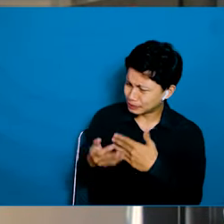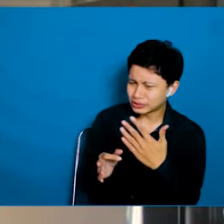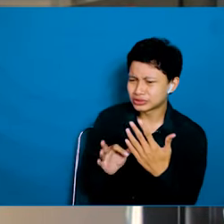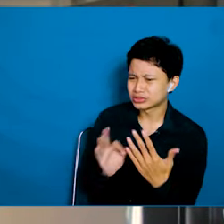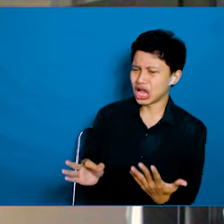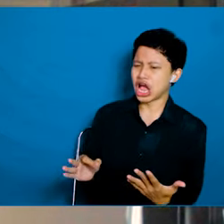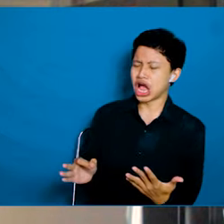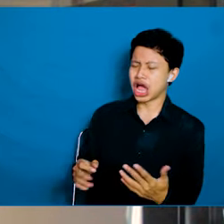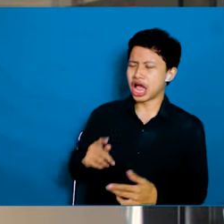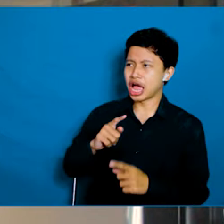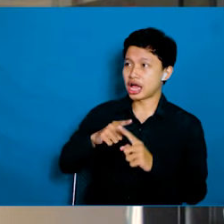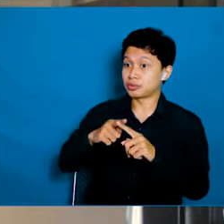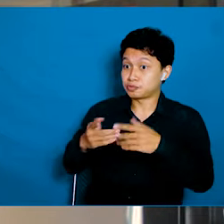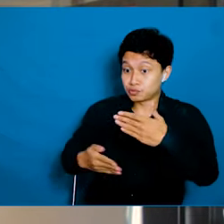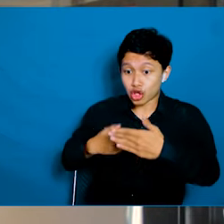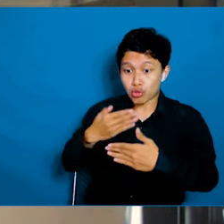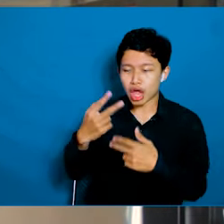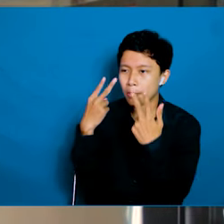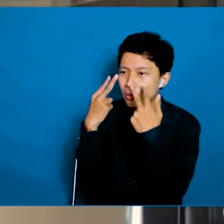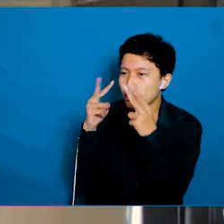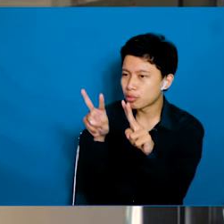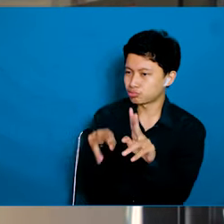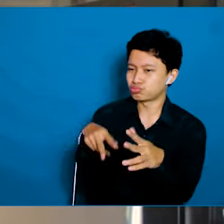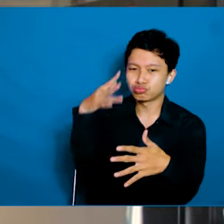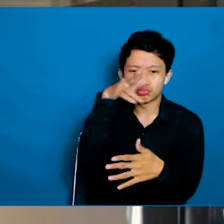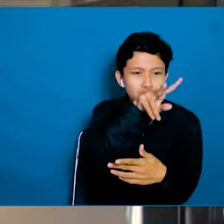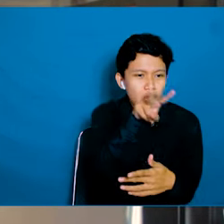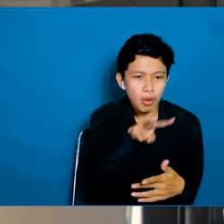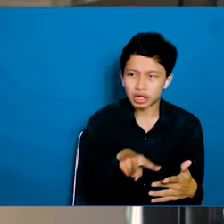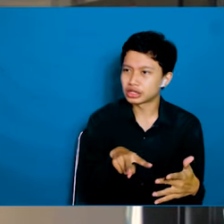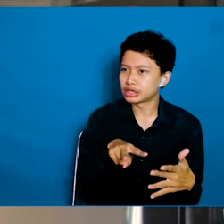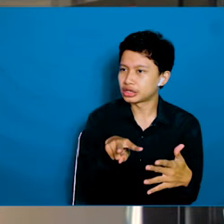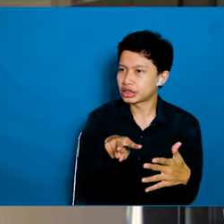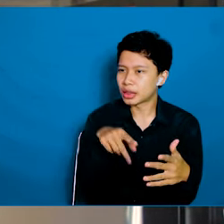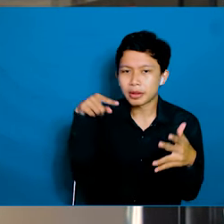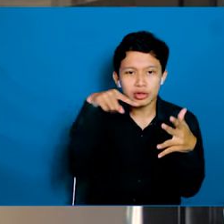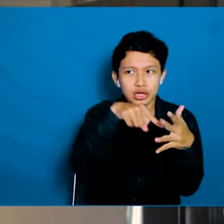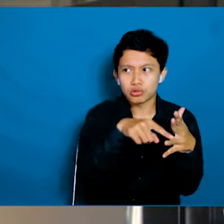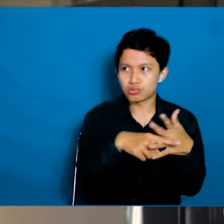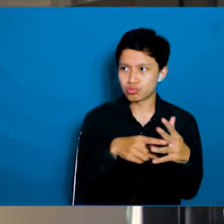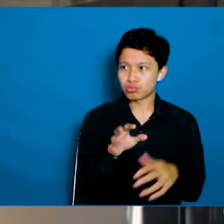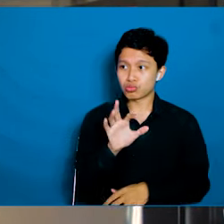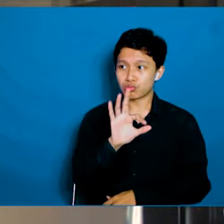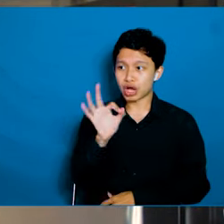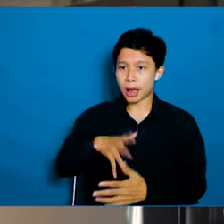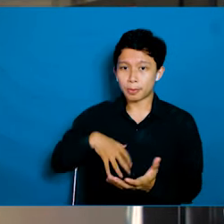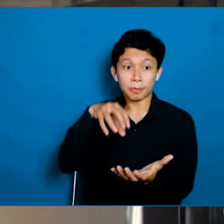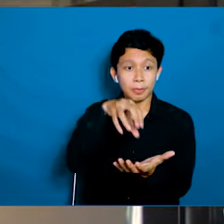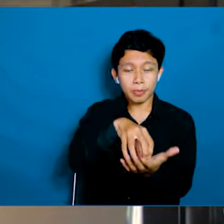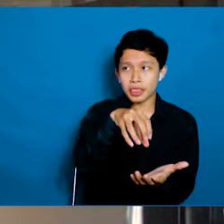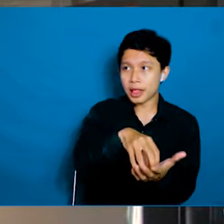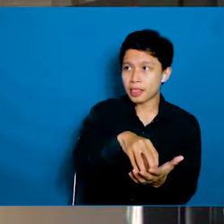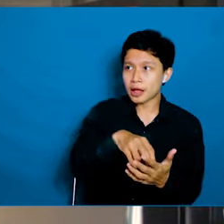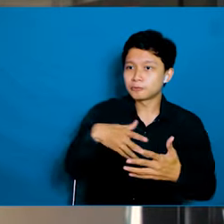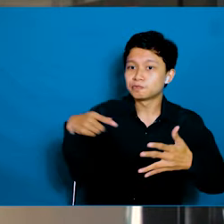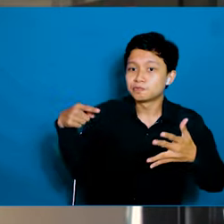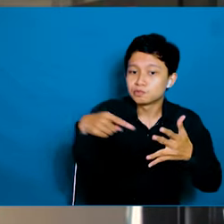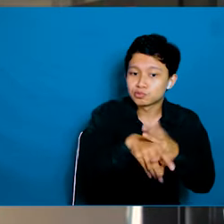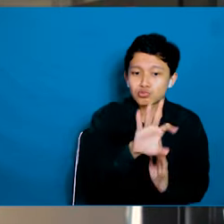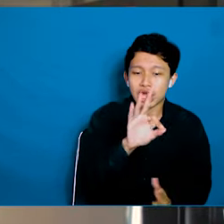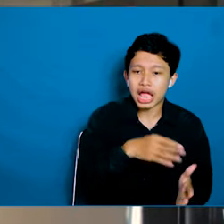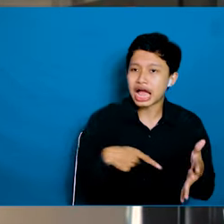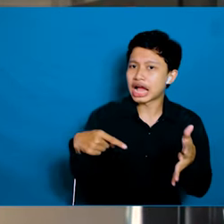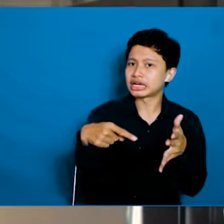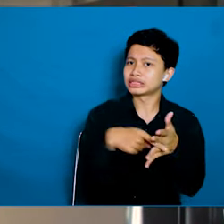ini. Kemudian pengawas pemilu, Badan Pengawas Pemilu Bawaslu tidak menempatkan bahwa TPS yang